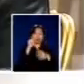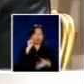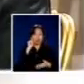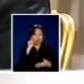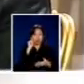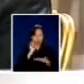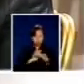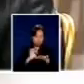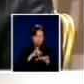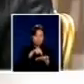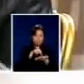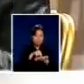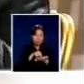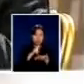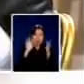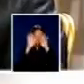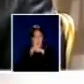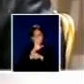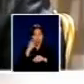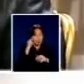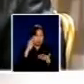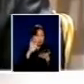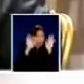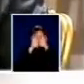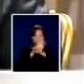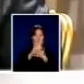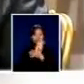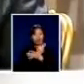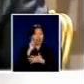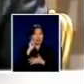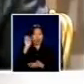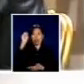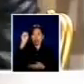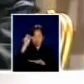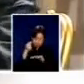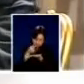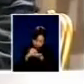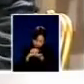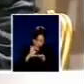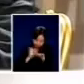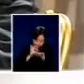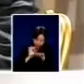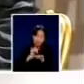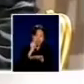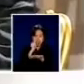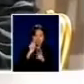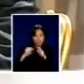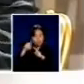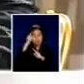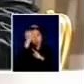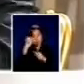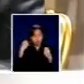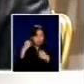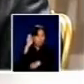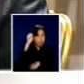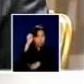ยังเป็นกระดาษเป็นอะไรที่ทำสอบดูครูเพราะว่าเวลาวัดคะแนนเนี่ยมันมีเก็บคะแนนแบบฝึกหัดการบ้านอ